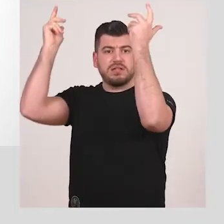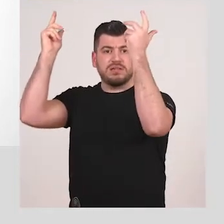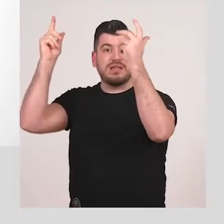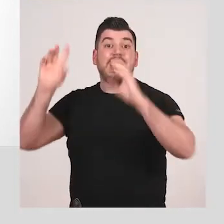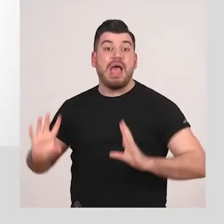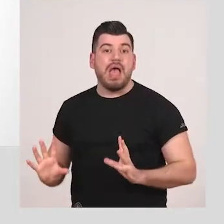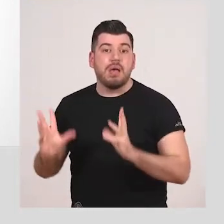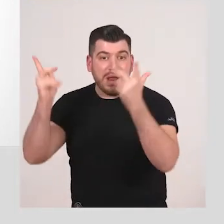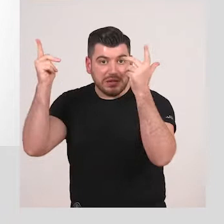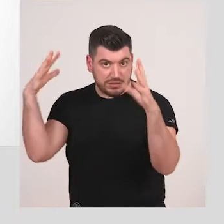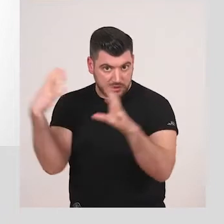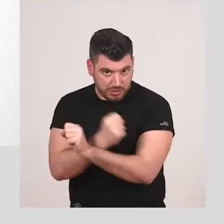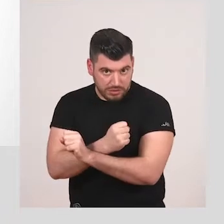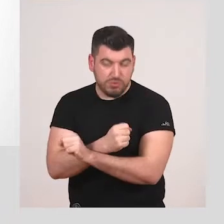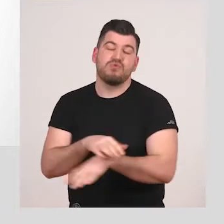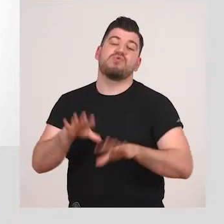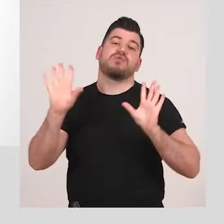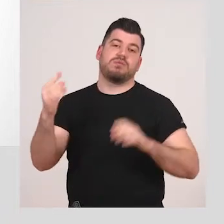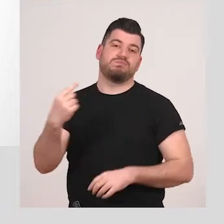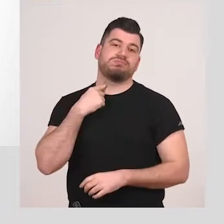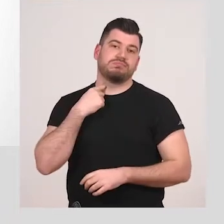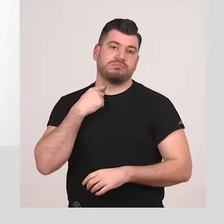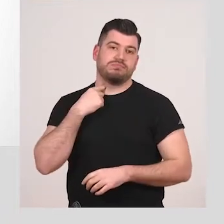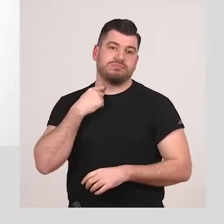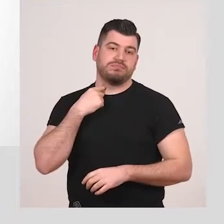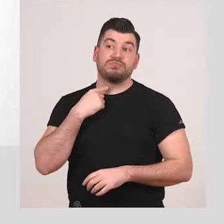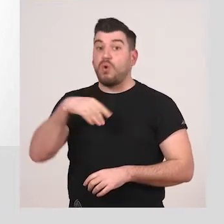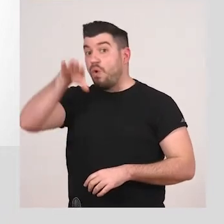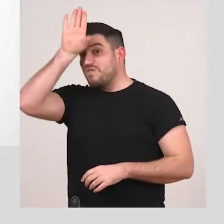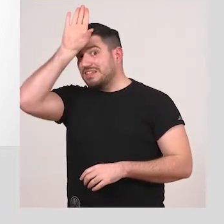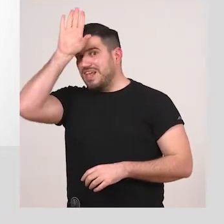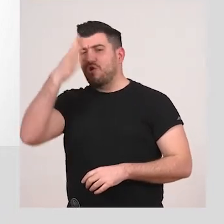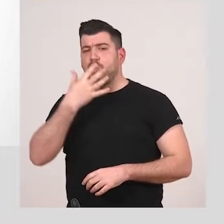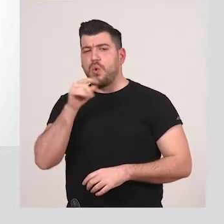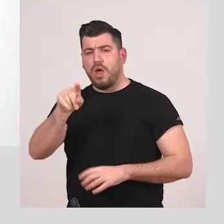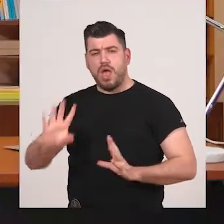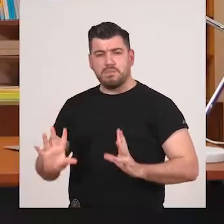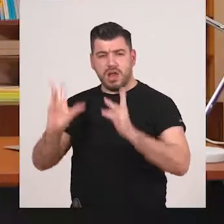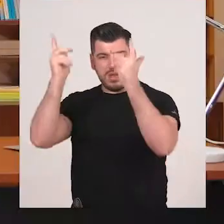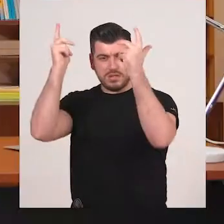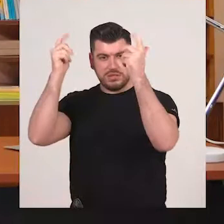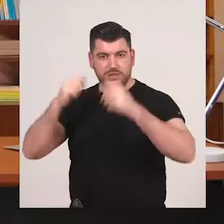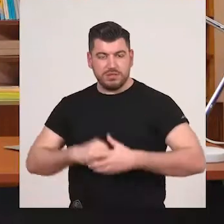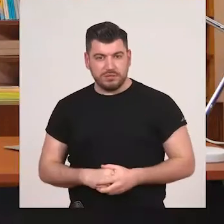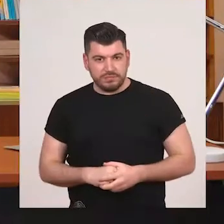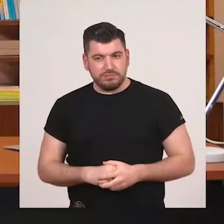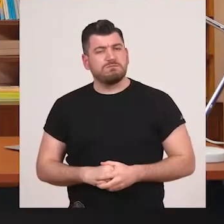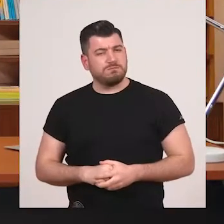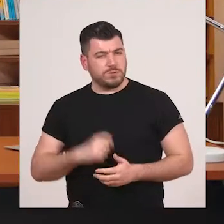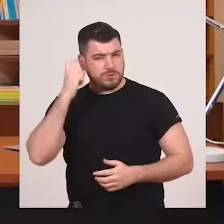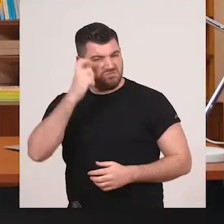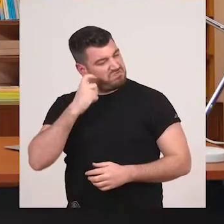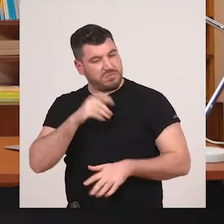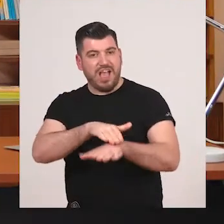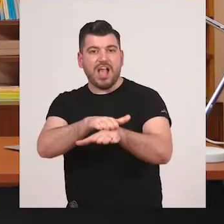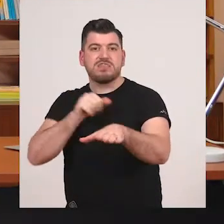απέτυχε. Ο βασιλιάς Δαρίος, με πρόφαση αυτή την Επανάσταση, θέλει να πάρει